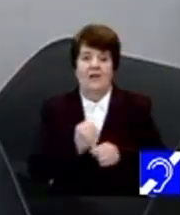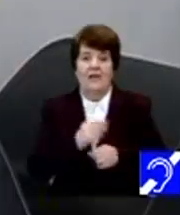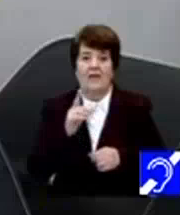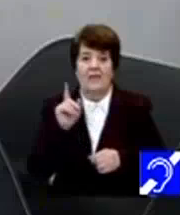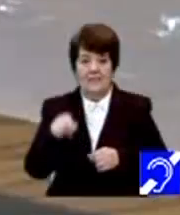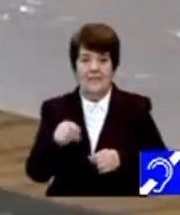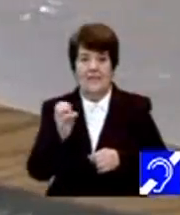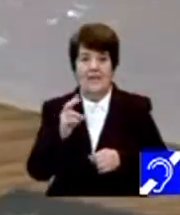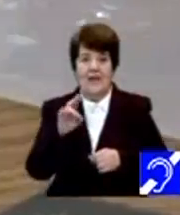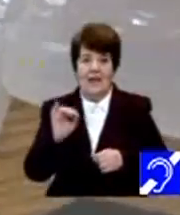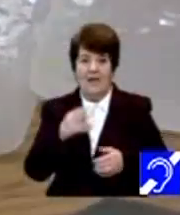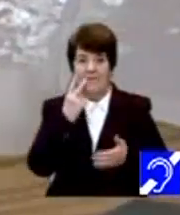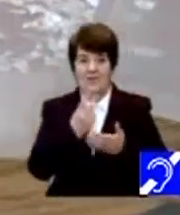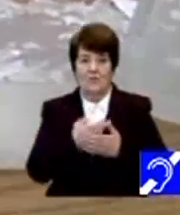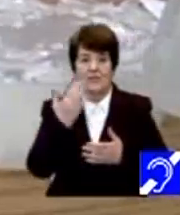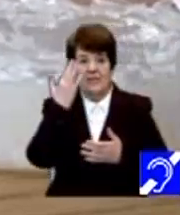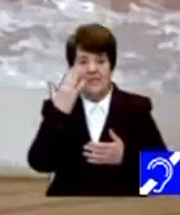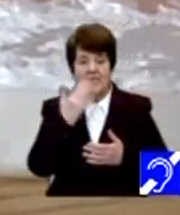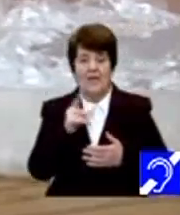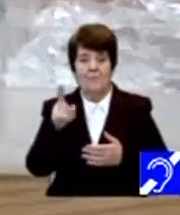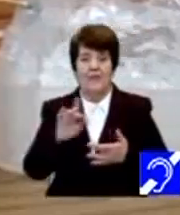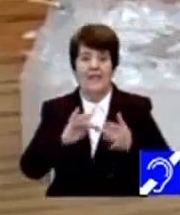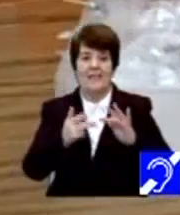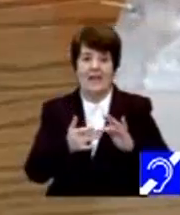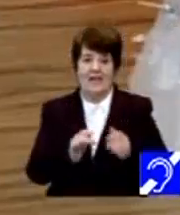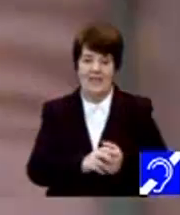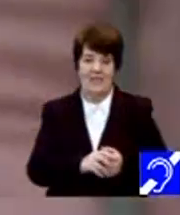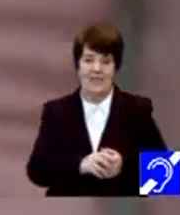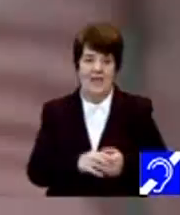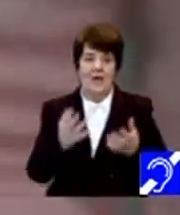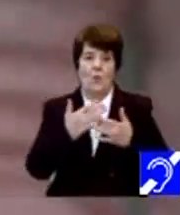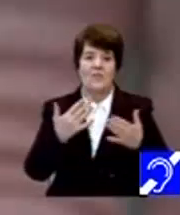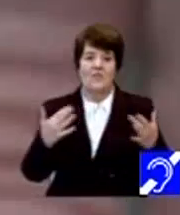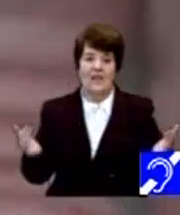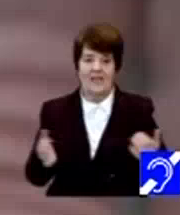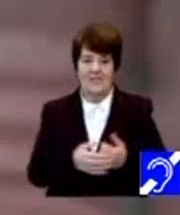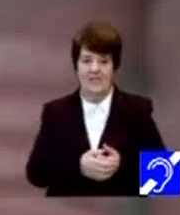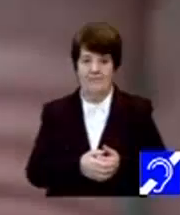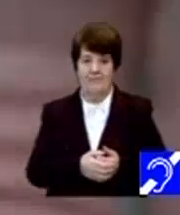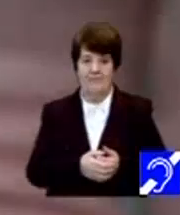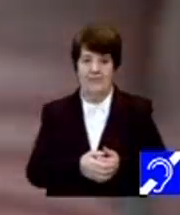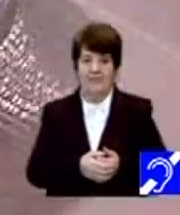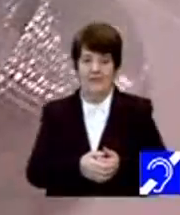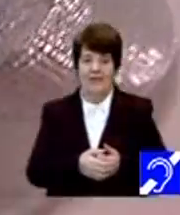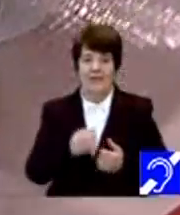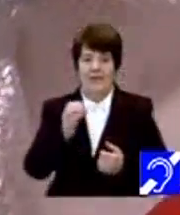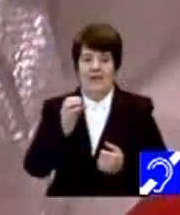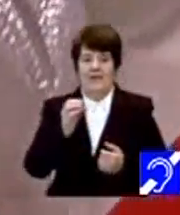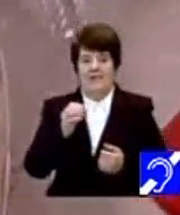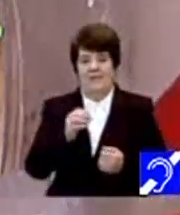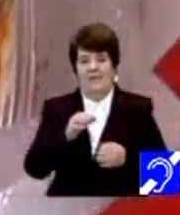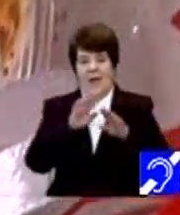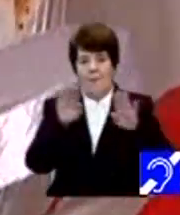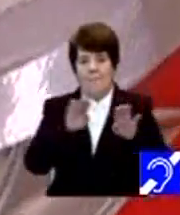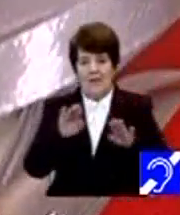asortez, ce pot să fac din ele. Am văzut câteva idei pe internet, dar cu diferite